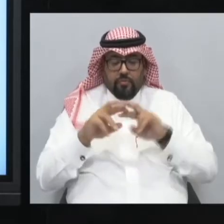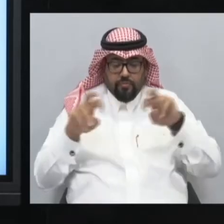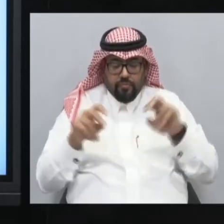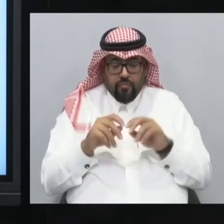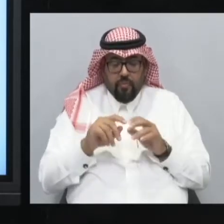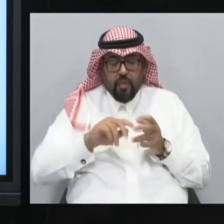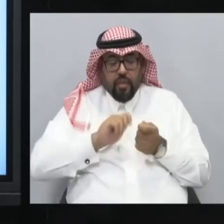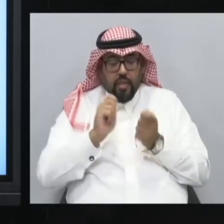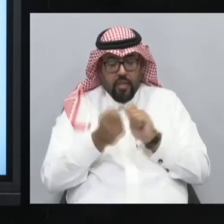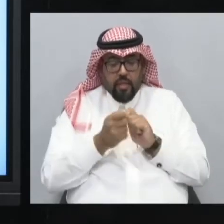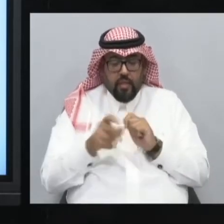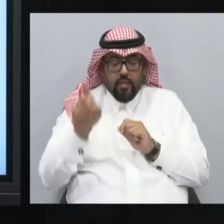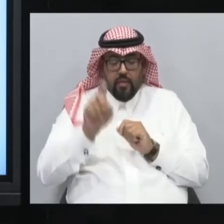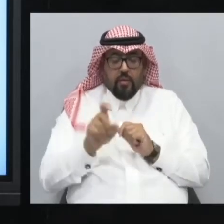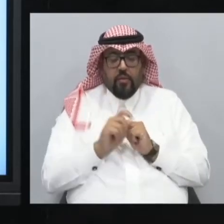أو